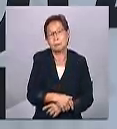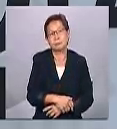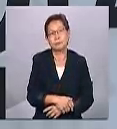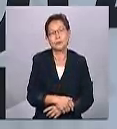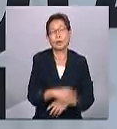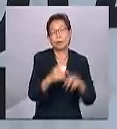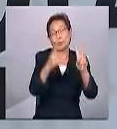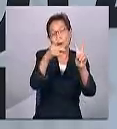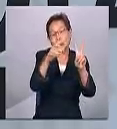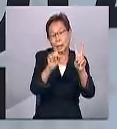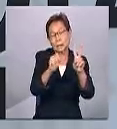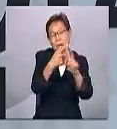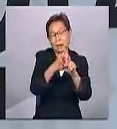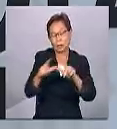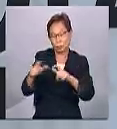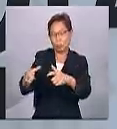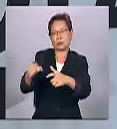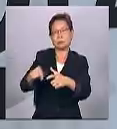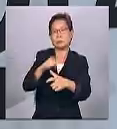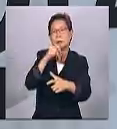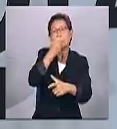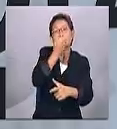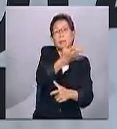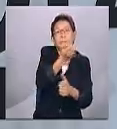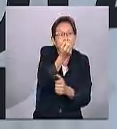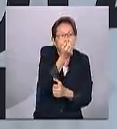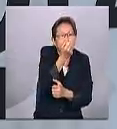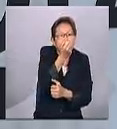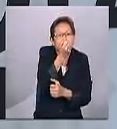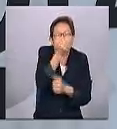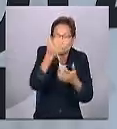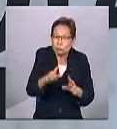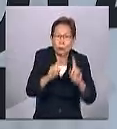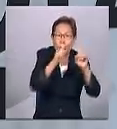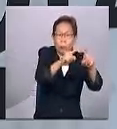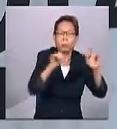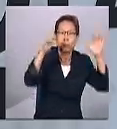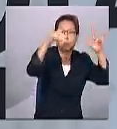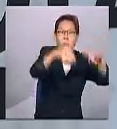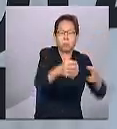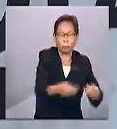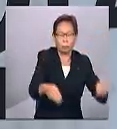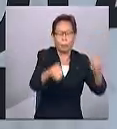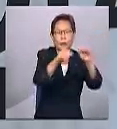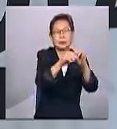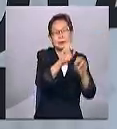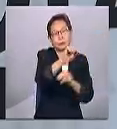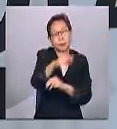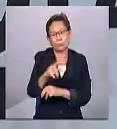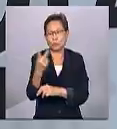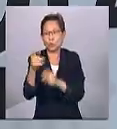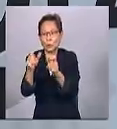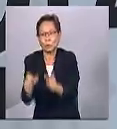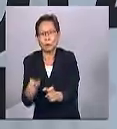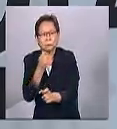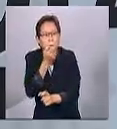Dua kes daripada kumpulan ini tidak memaklumkan yang mereka telah menghadiri perhimpunan di Seri Petaling.